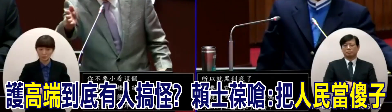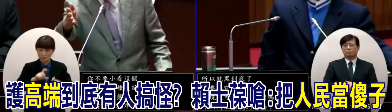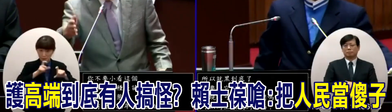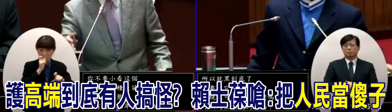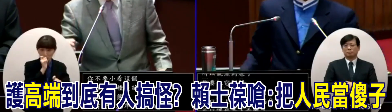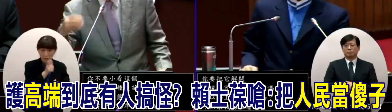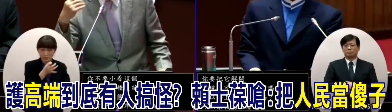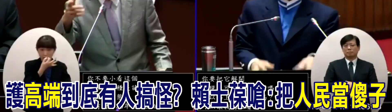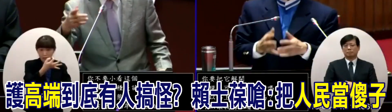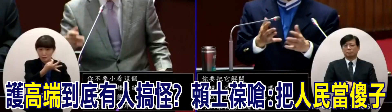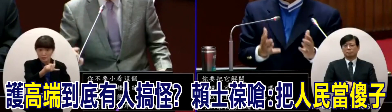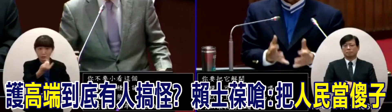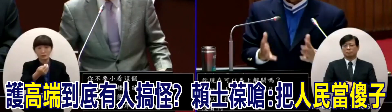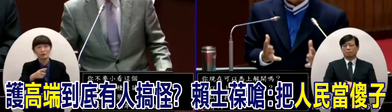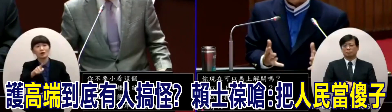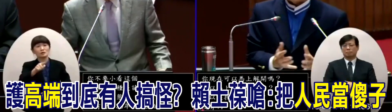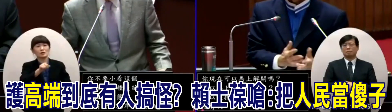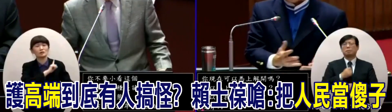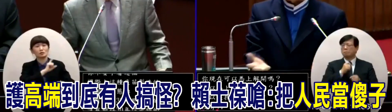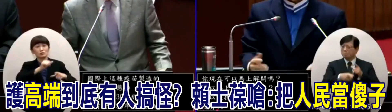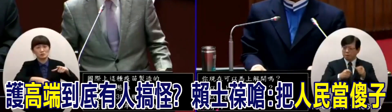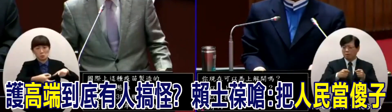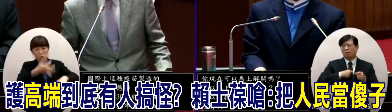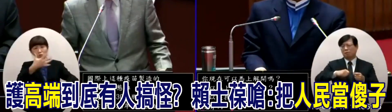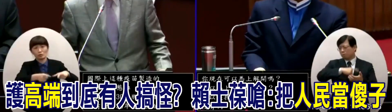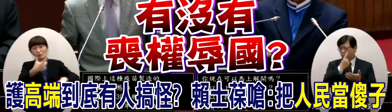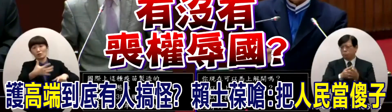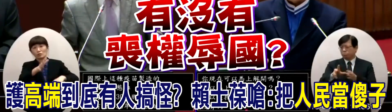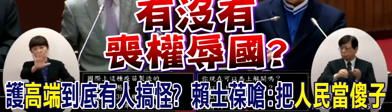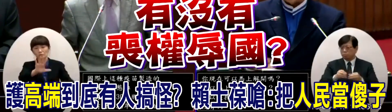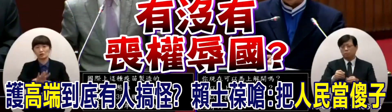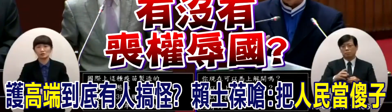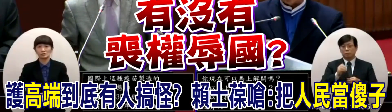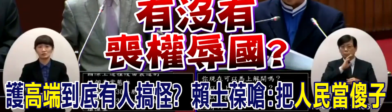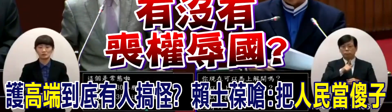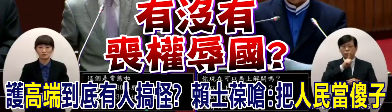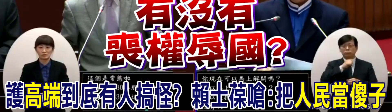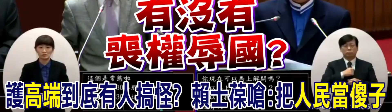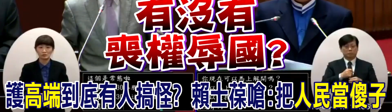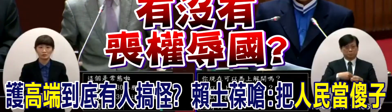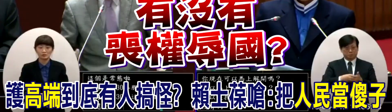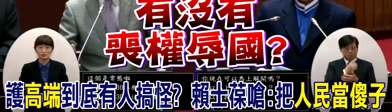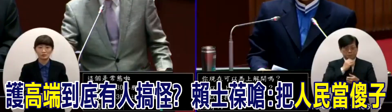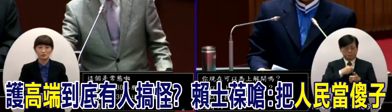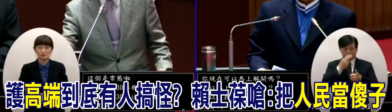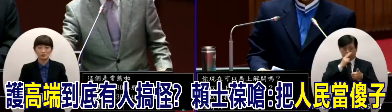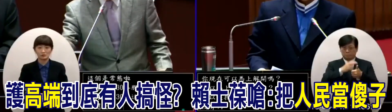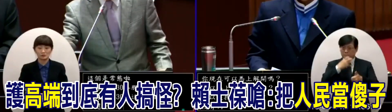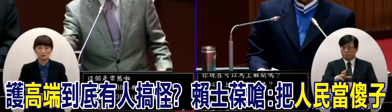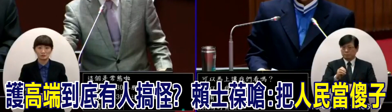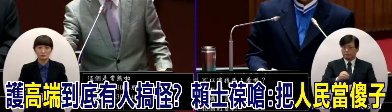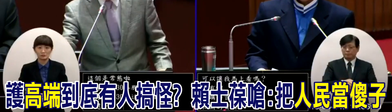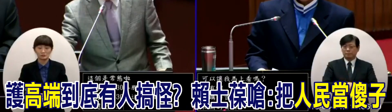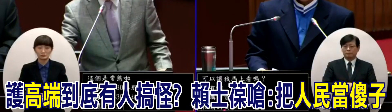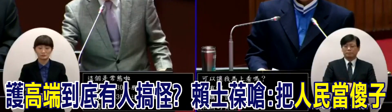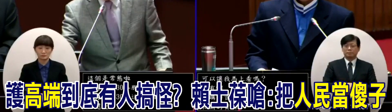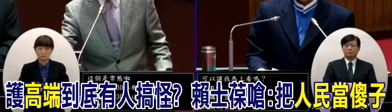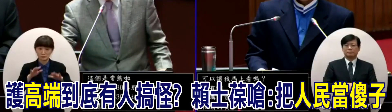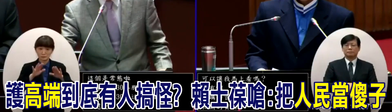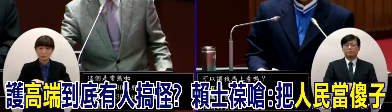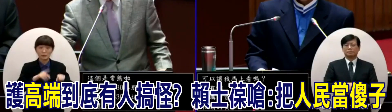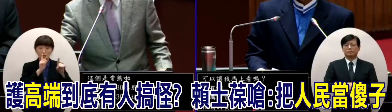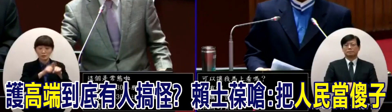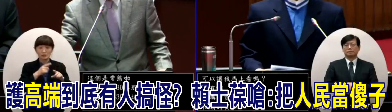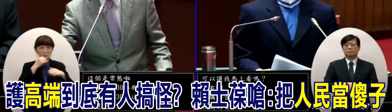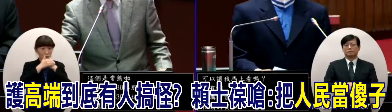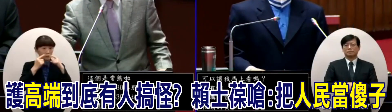价格，这早就他自己都公布了嘛。 资料了，相关的资料有没有上权入国？ 那这个是还是依照那个